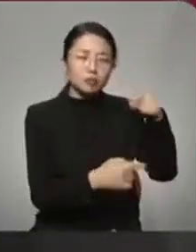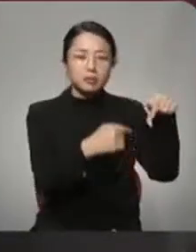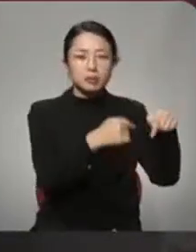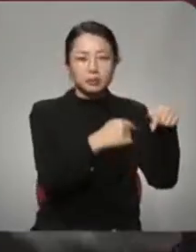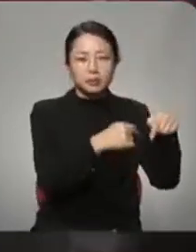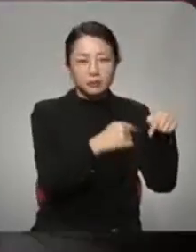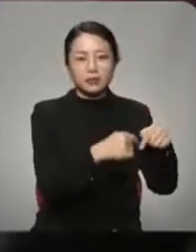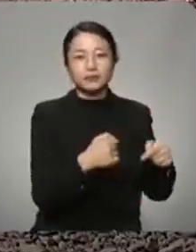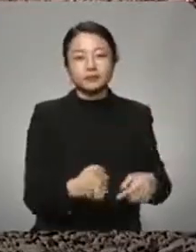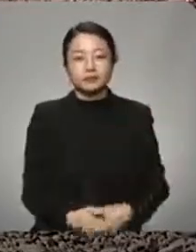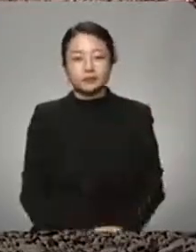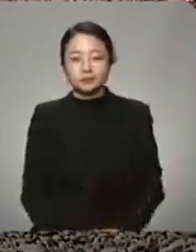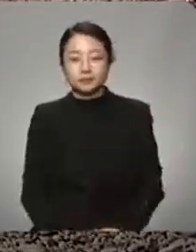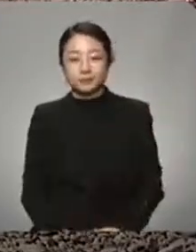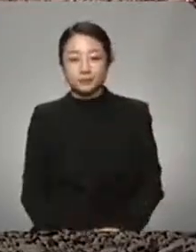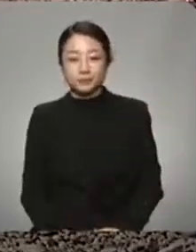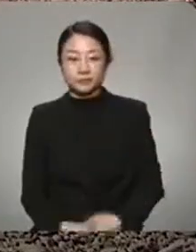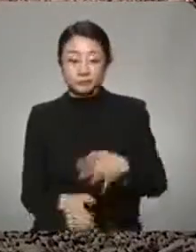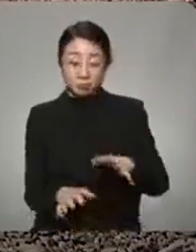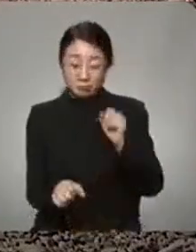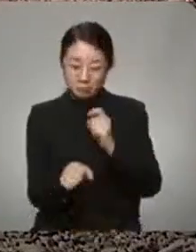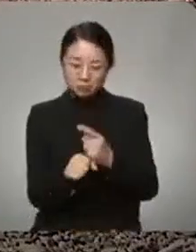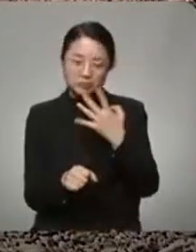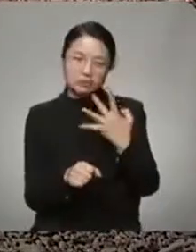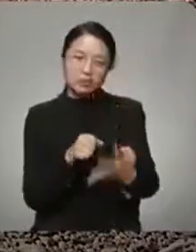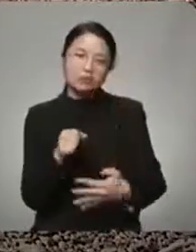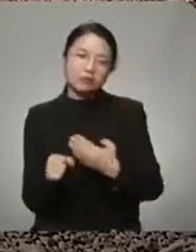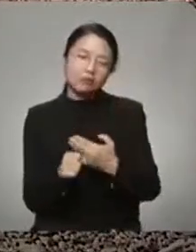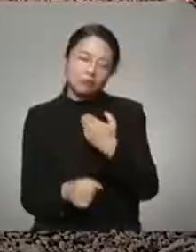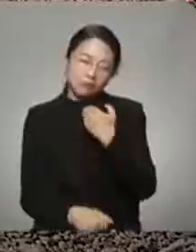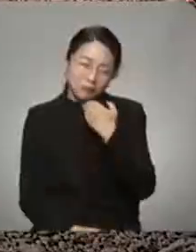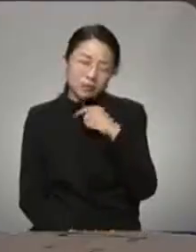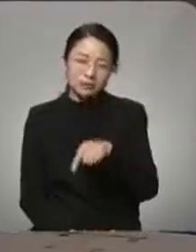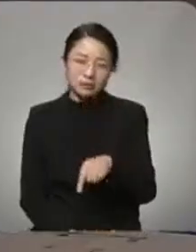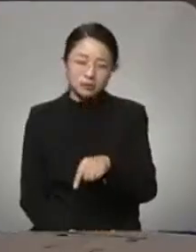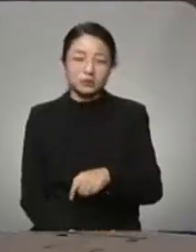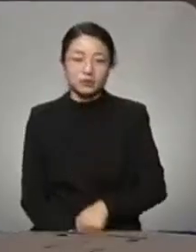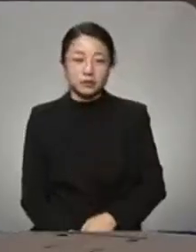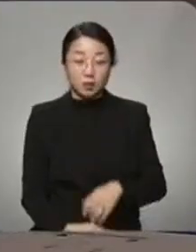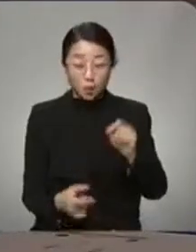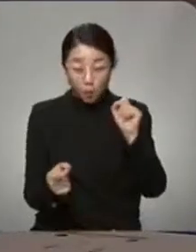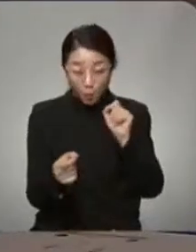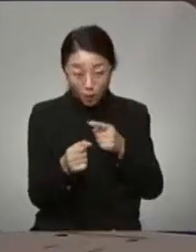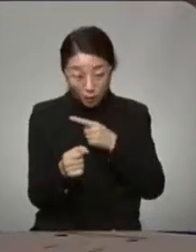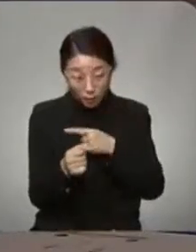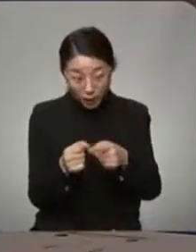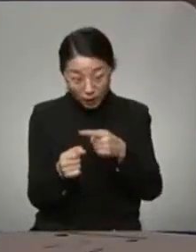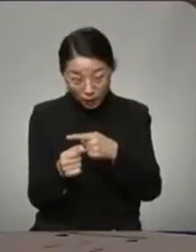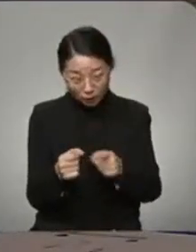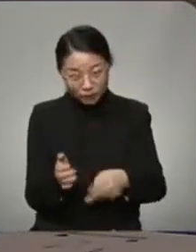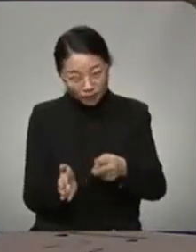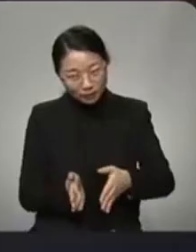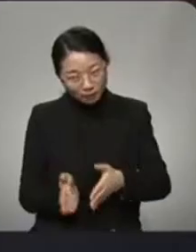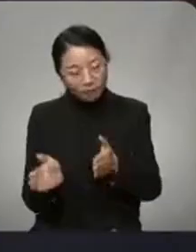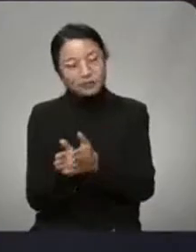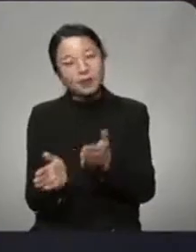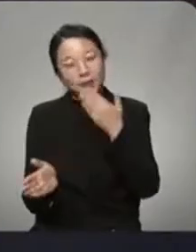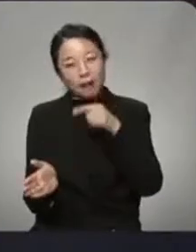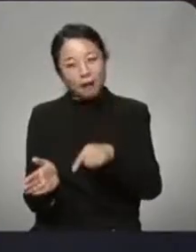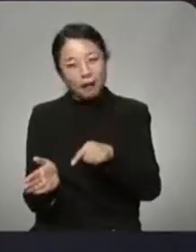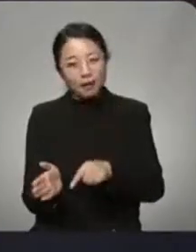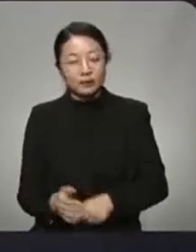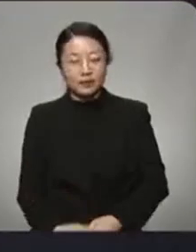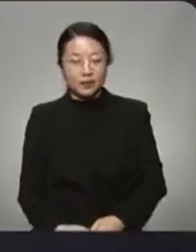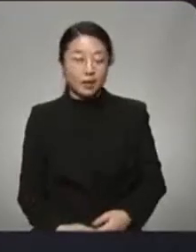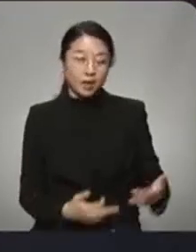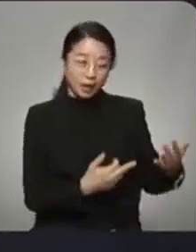될 거고요 4년이 지원된 동해중부선 철도 준공이 1년여 앞으로 다가왔습니다 하지만 강원